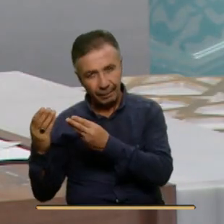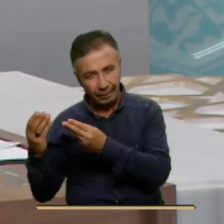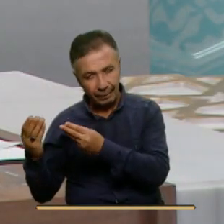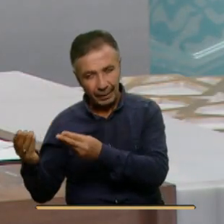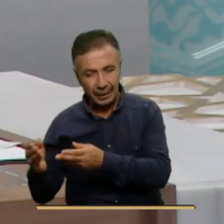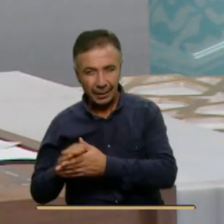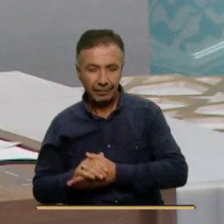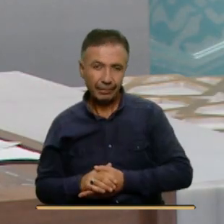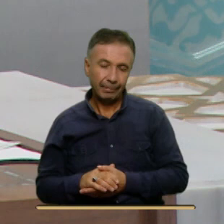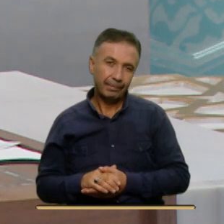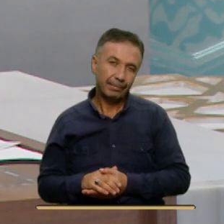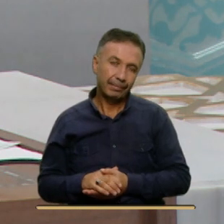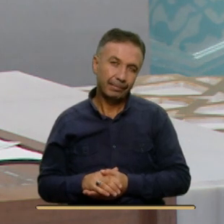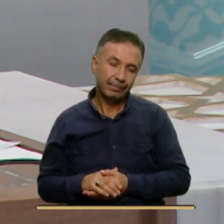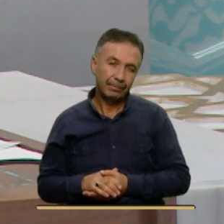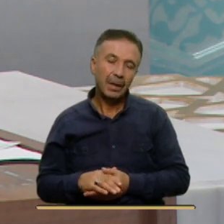Hatta Avrupa'da da vardır.